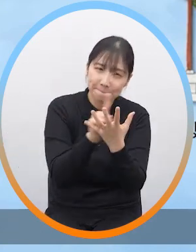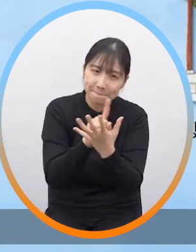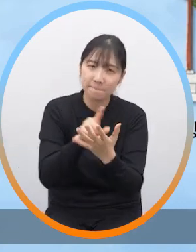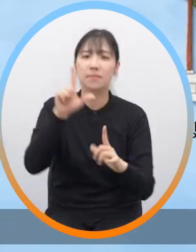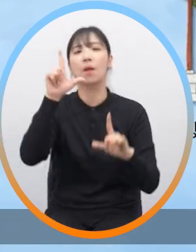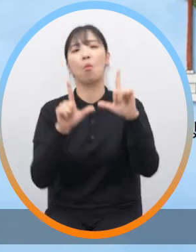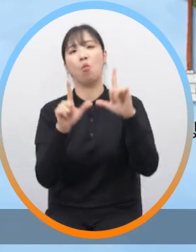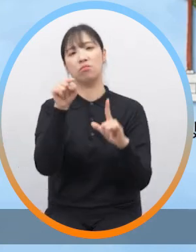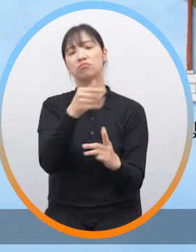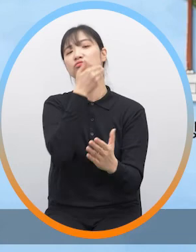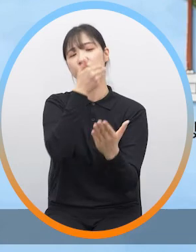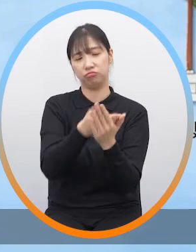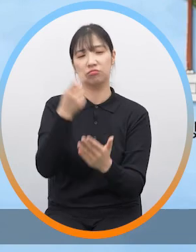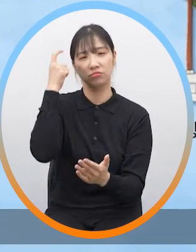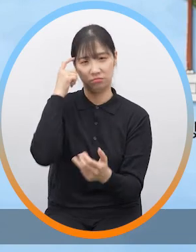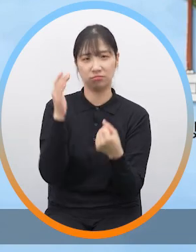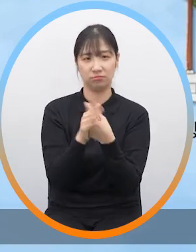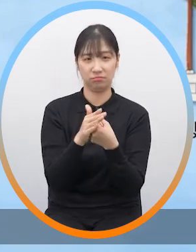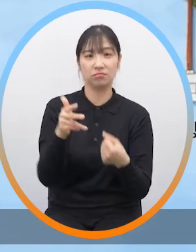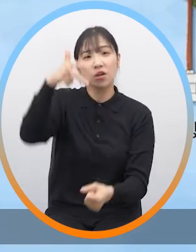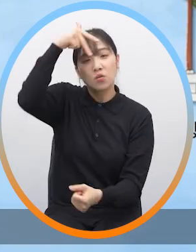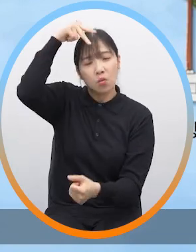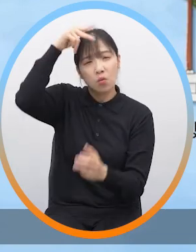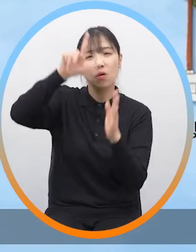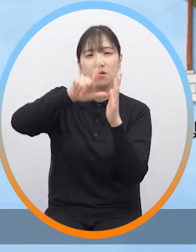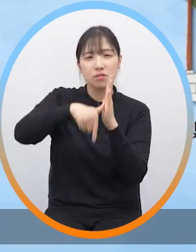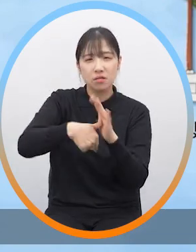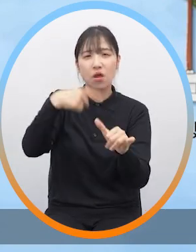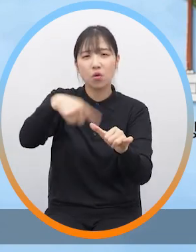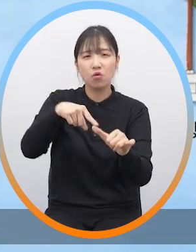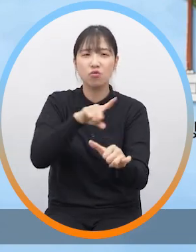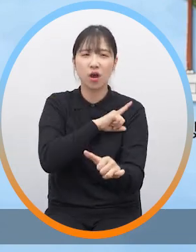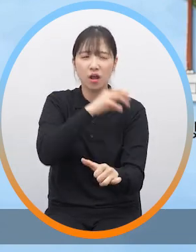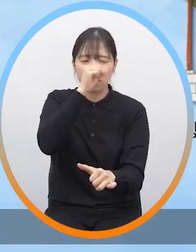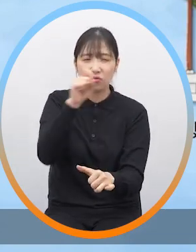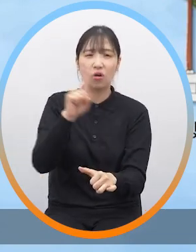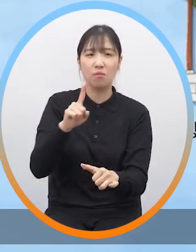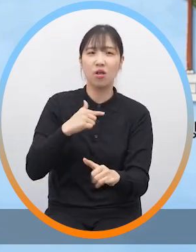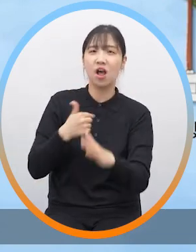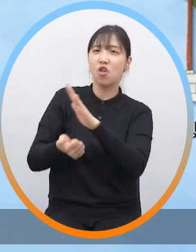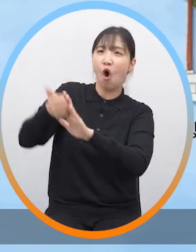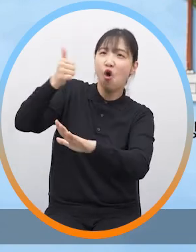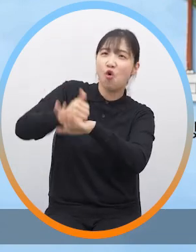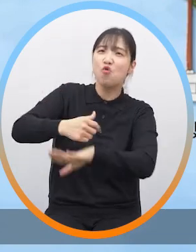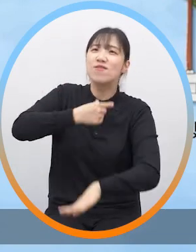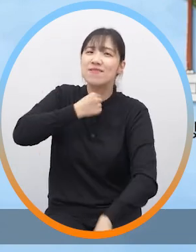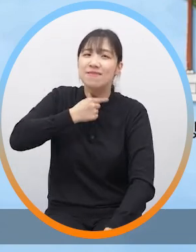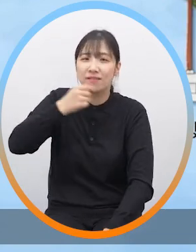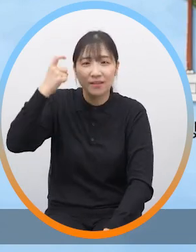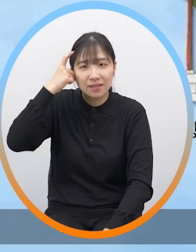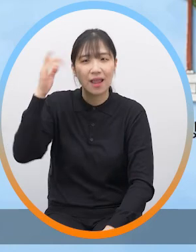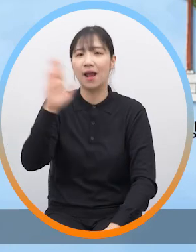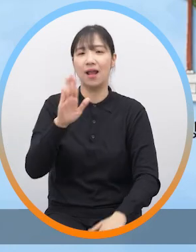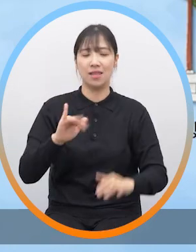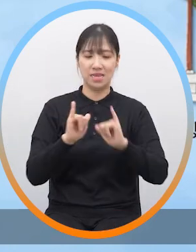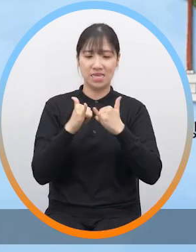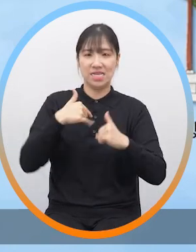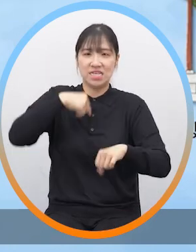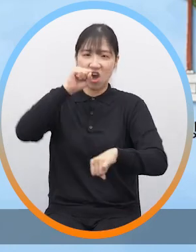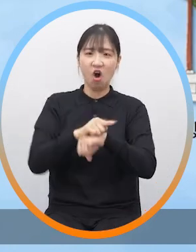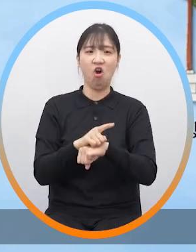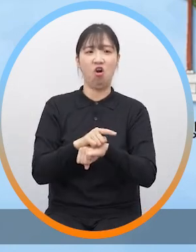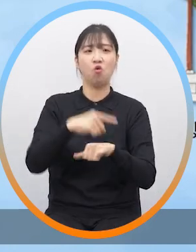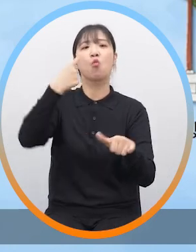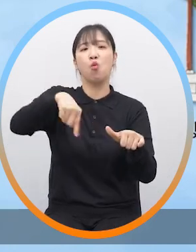것을 강조했습니다. 그래서 조선시대 교육의 가장 큰 특징은 출세지향 교육이 아니라 인성교육을